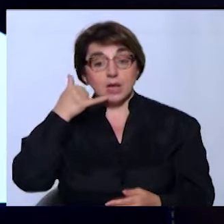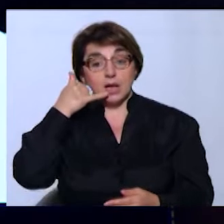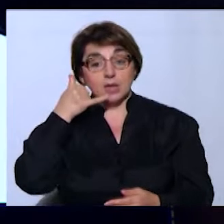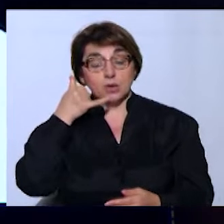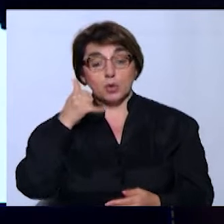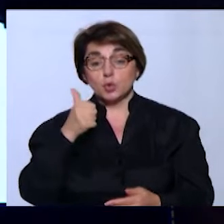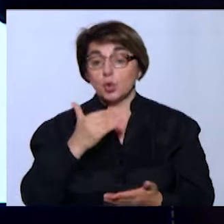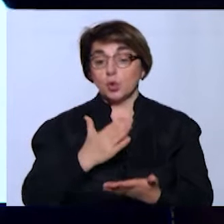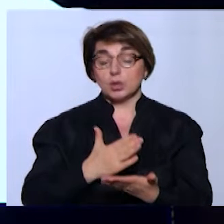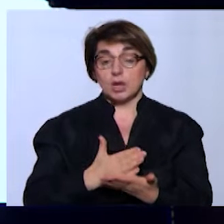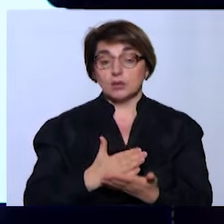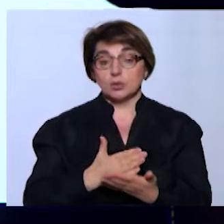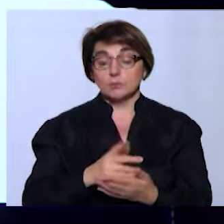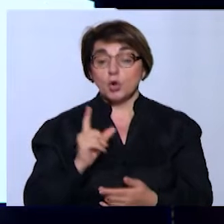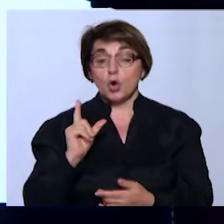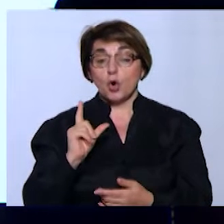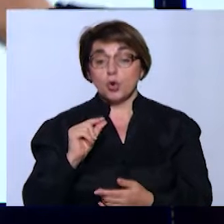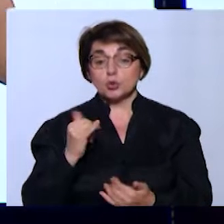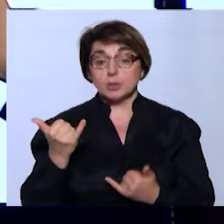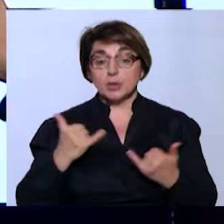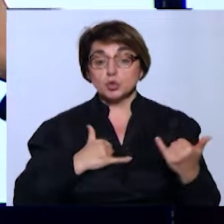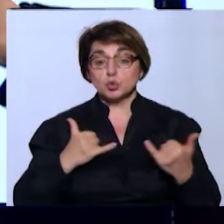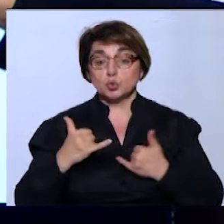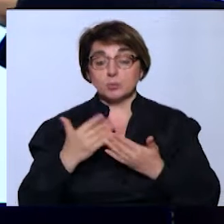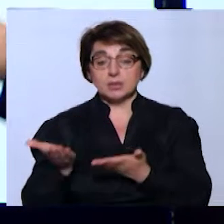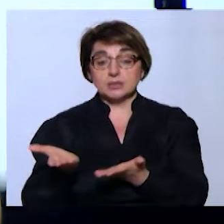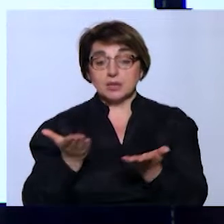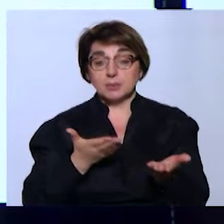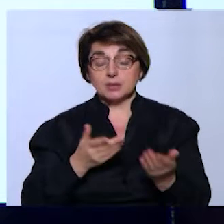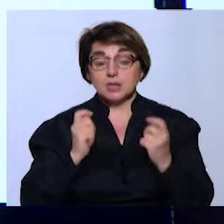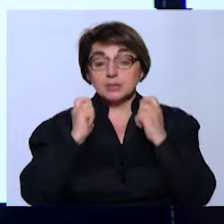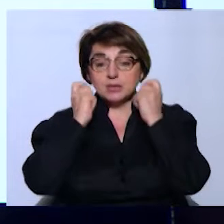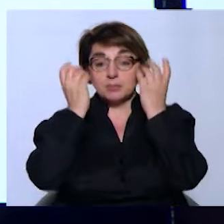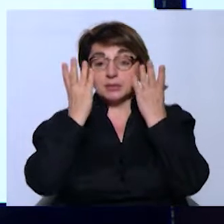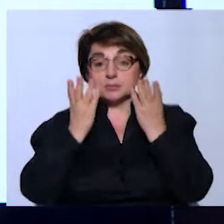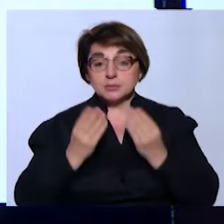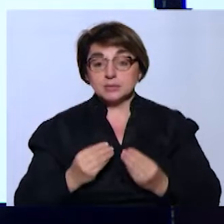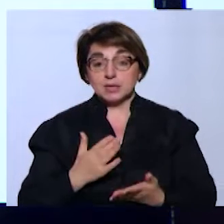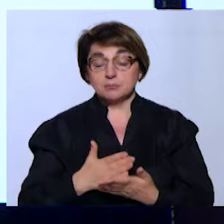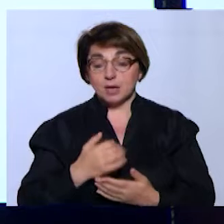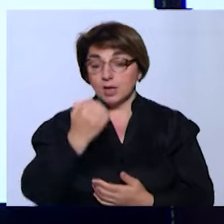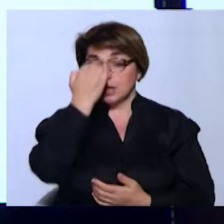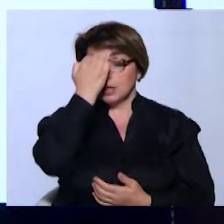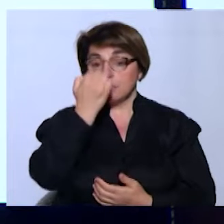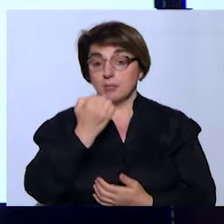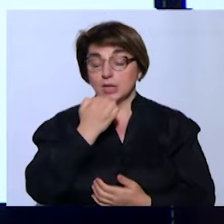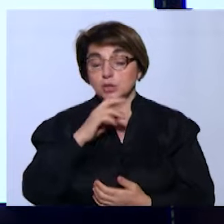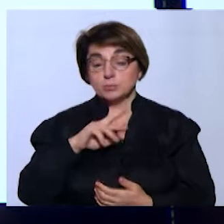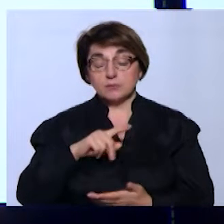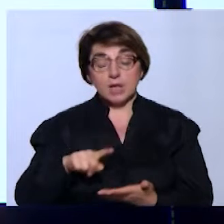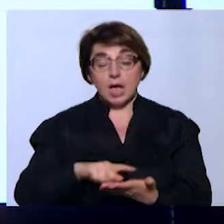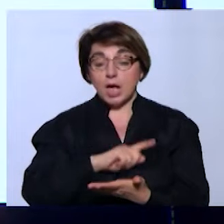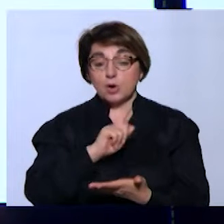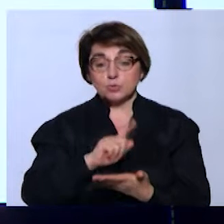ნუნუ, როგორ ხარ? ორშაბათს სტუმრად გეპატიჟები. დაბადების დღე მაქვს. გმადლობ დავით.